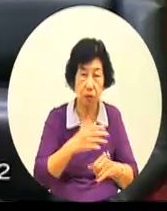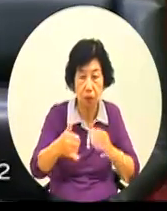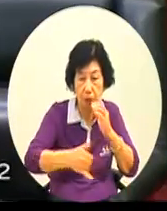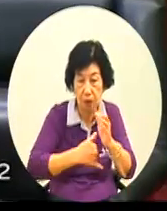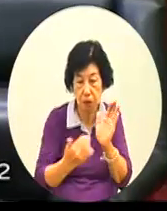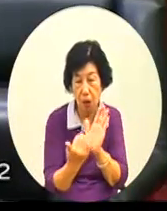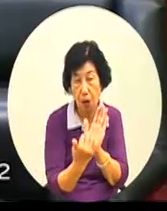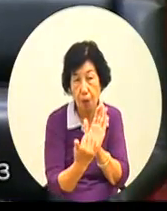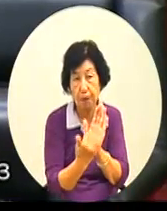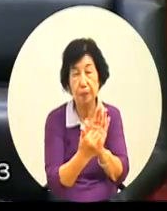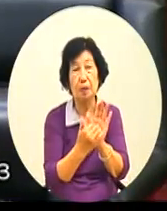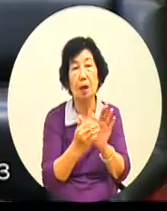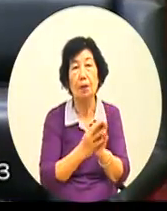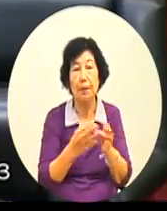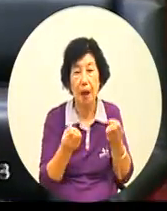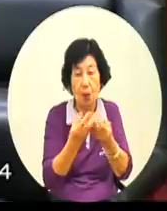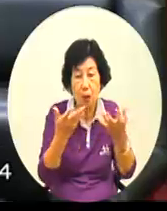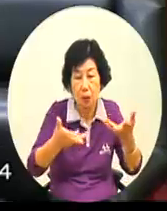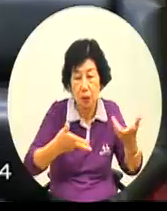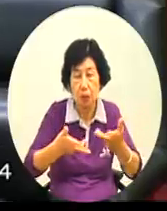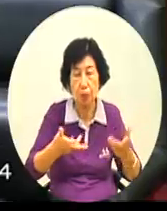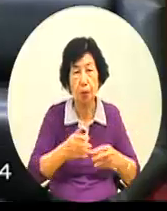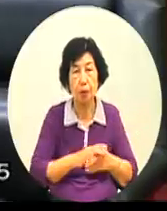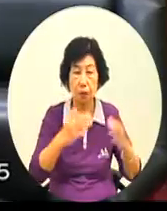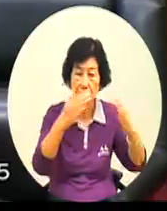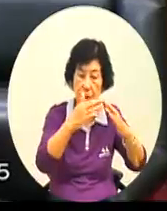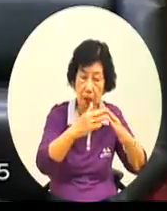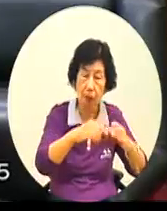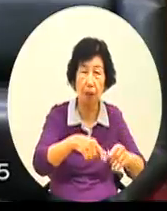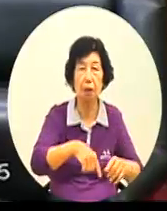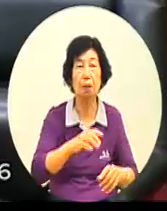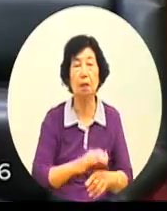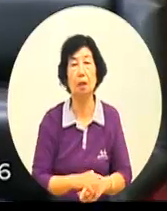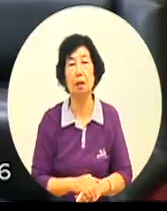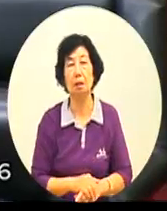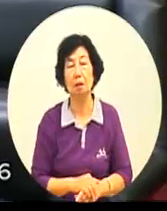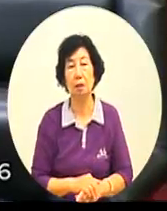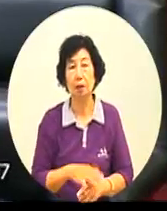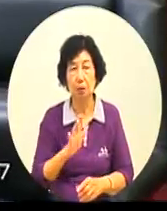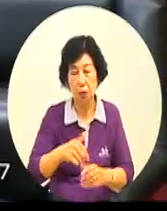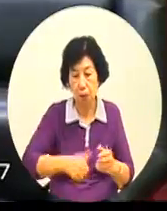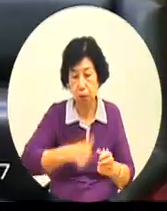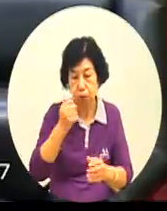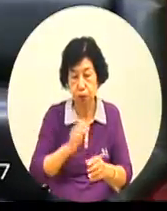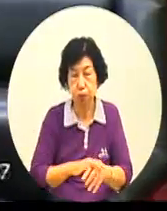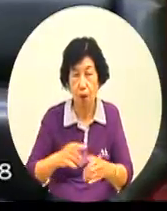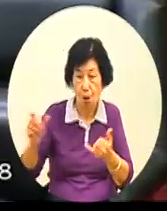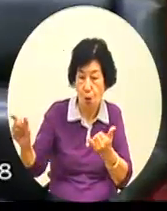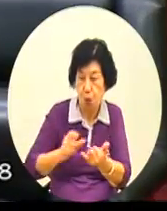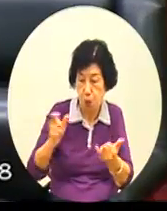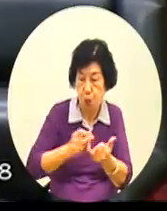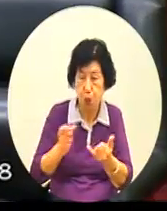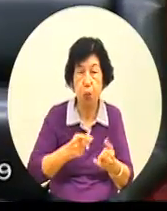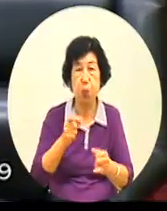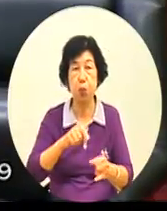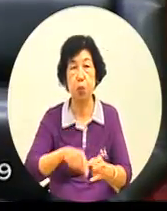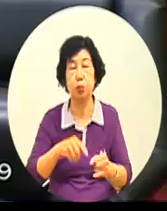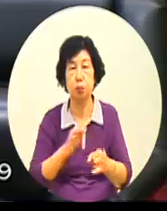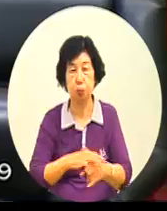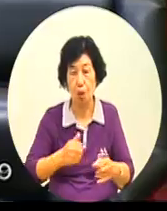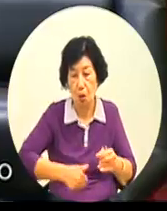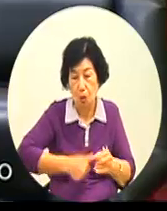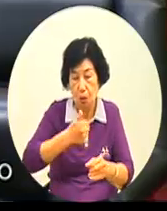跟市长也讲过，我们是不是 在这个避难当中里面，真的台风说我们大家一起住进去，那个是不是真的是避难